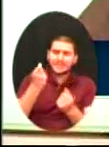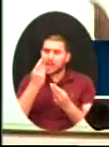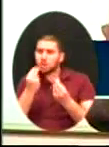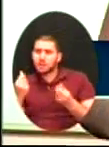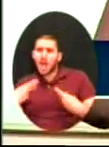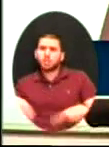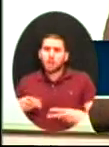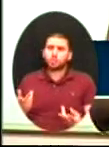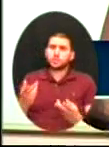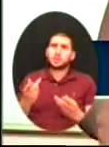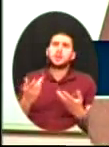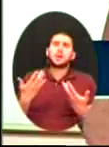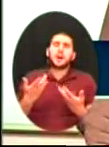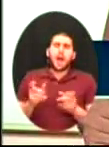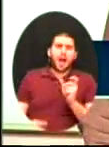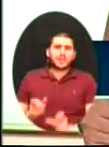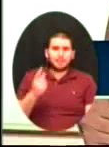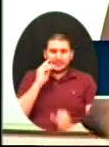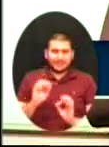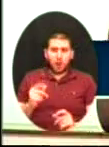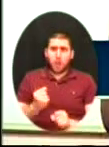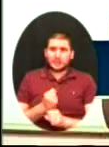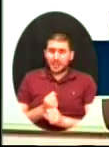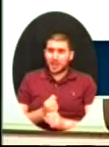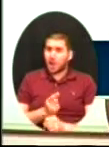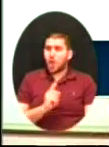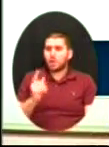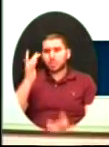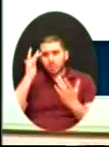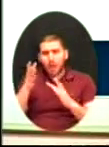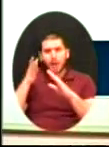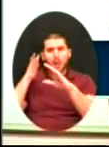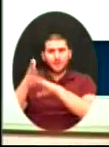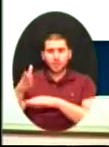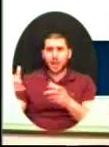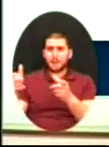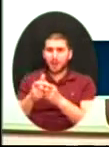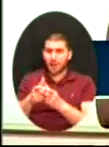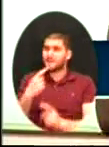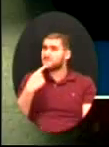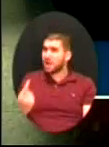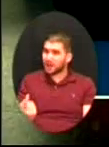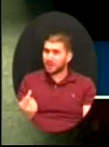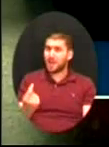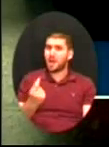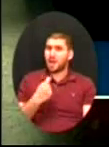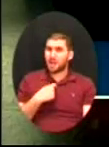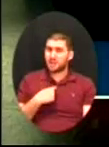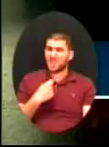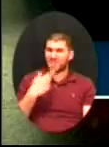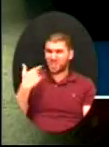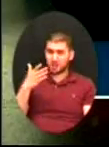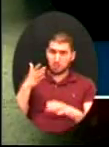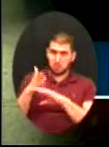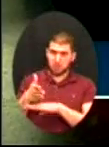כל כך כבד, דבר שבן אדם סביר לא היה עושה, לא דאג לפנות למחלקה ולהגיד, אני הייתי פונה